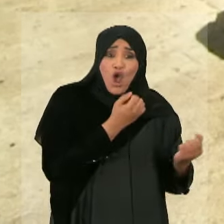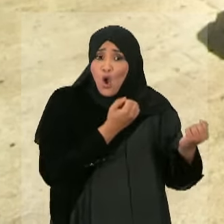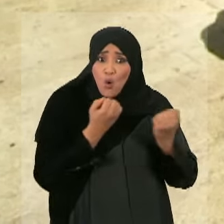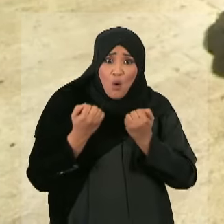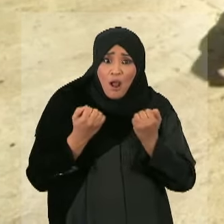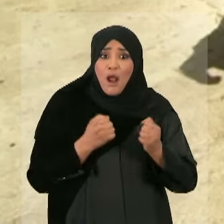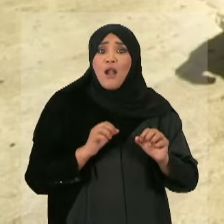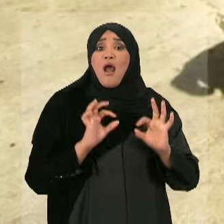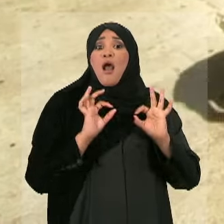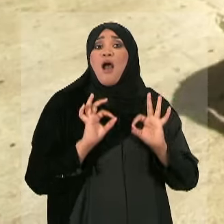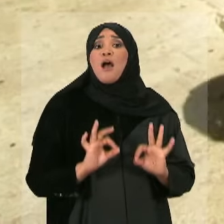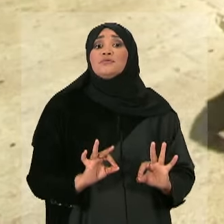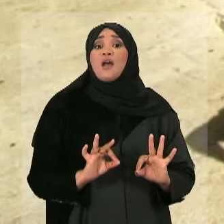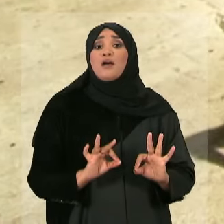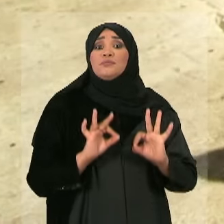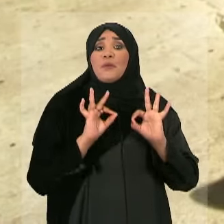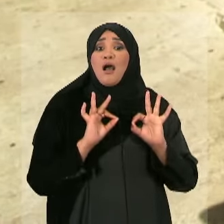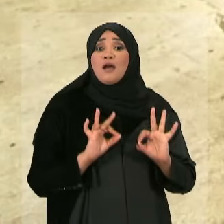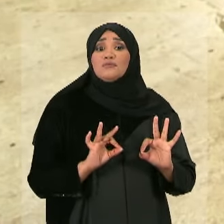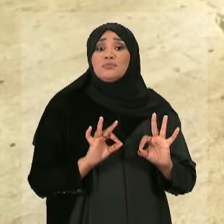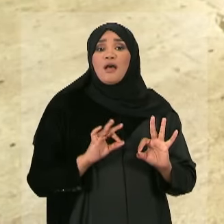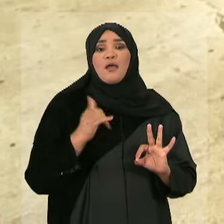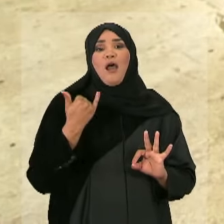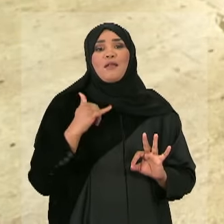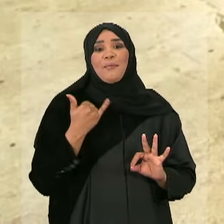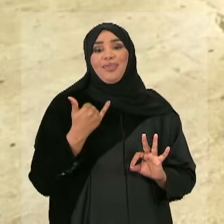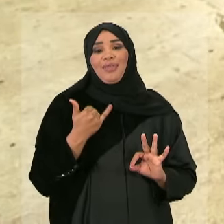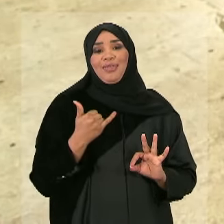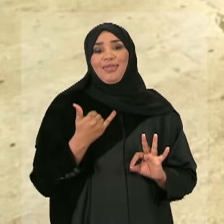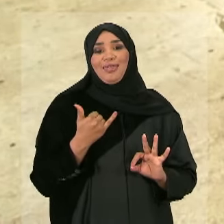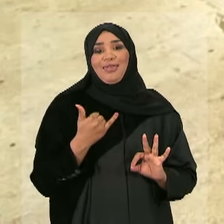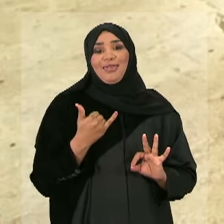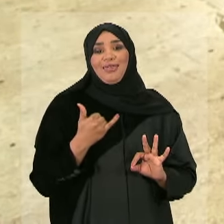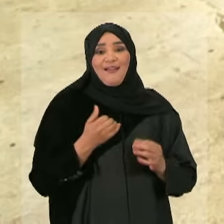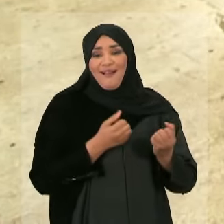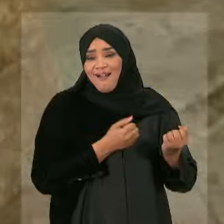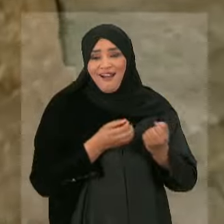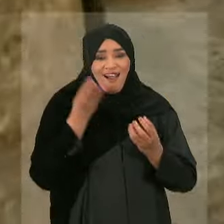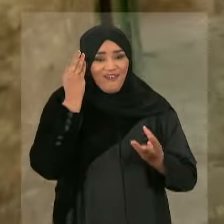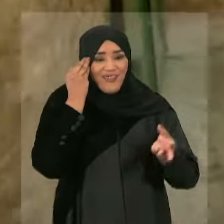Thank you.